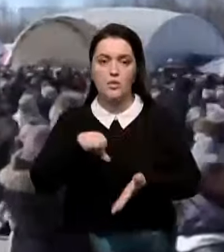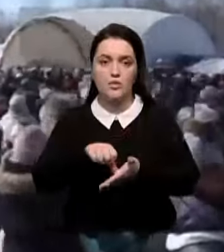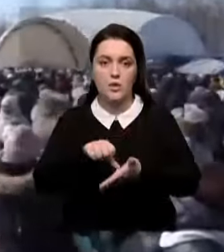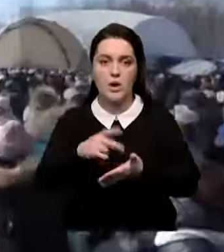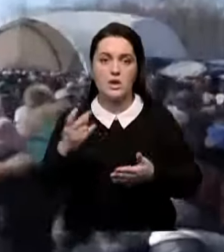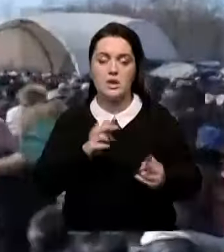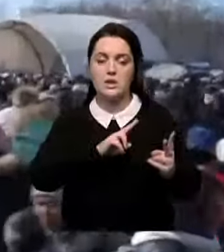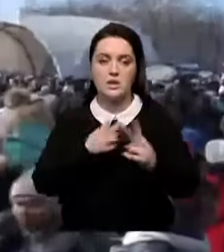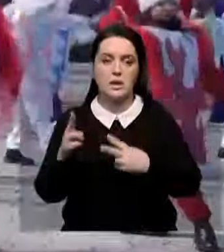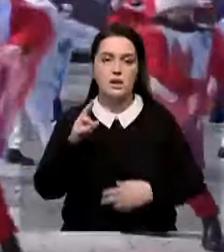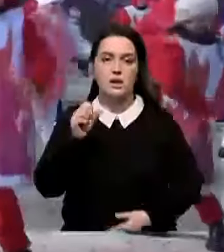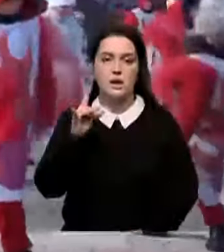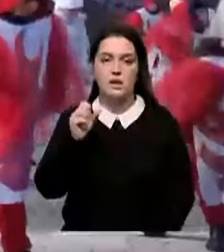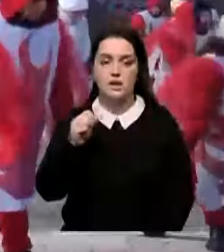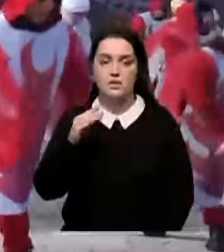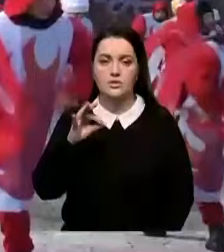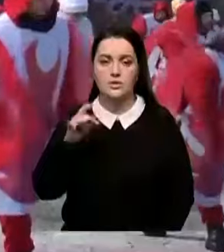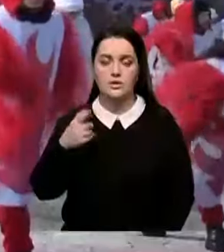национального танца «Каражорха».